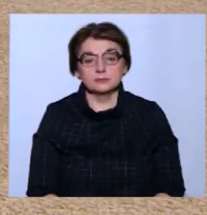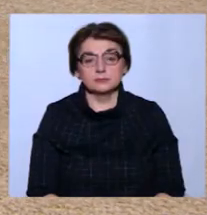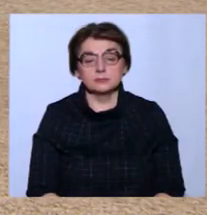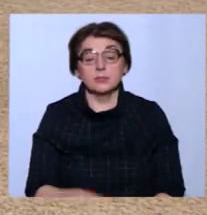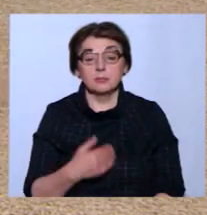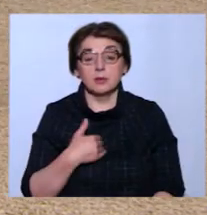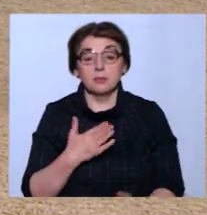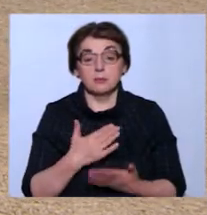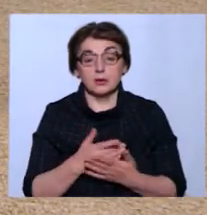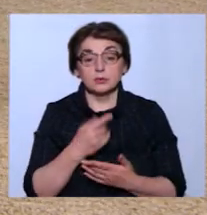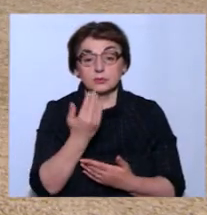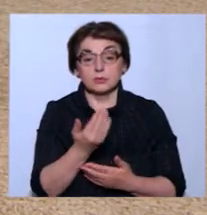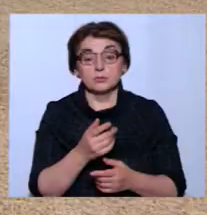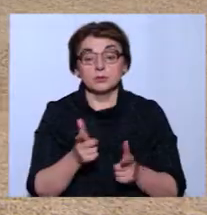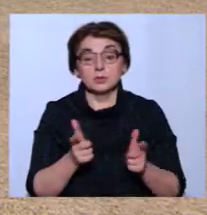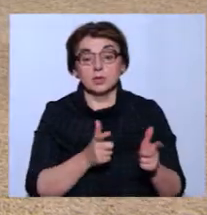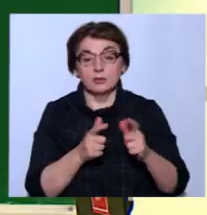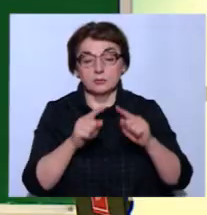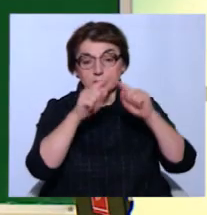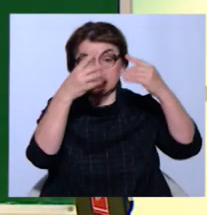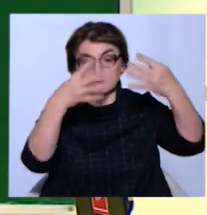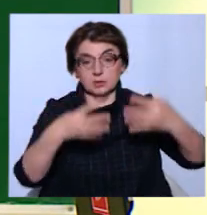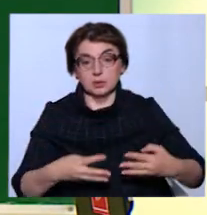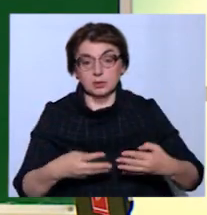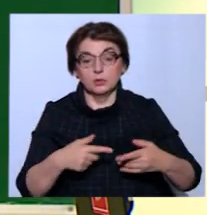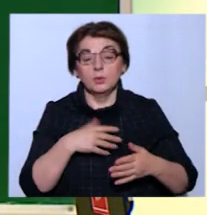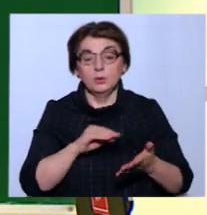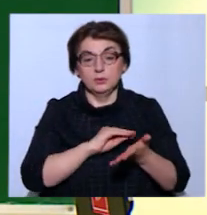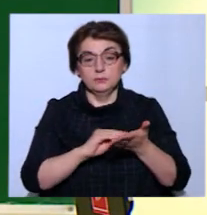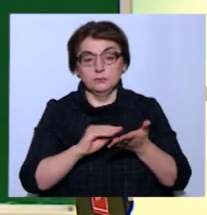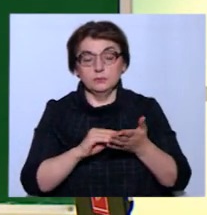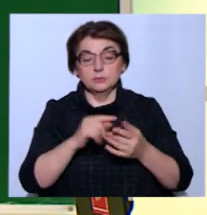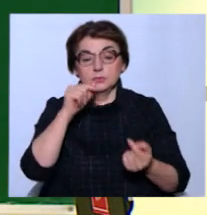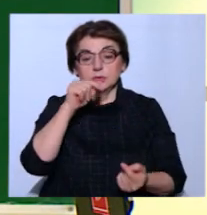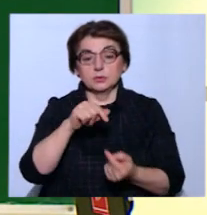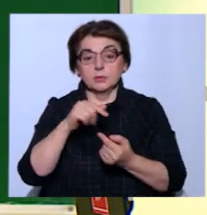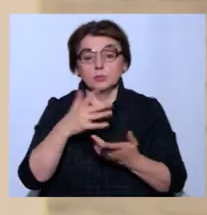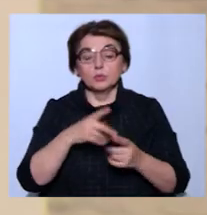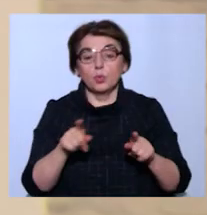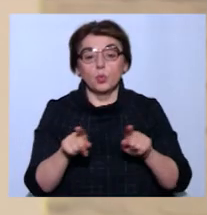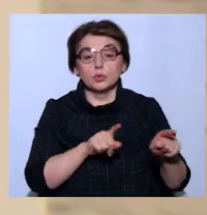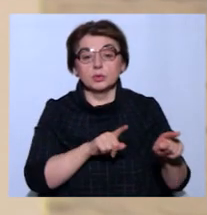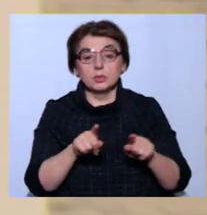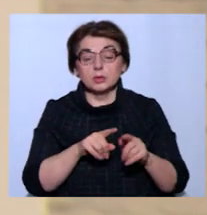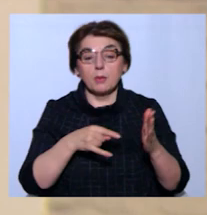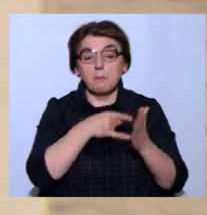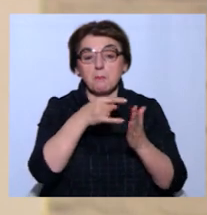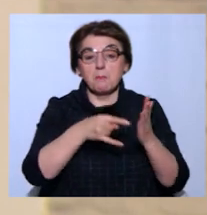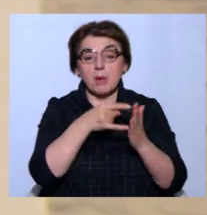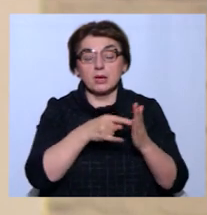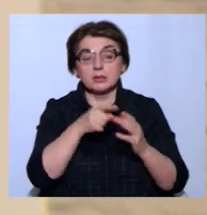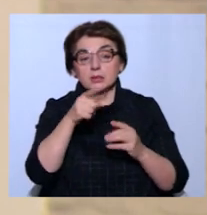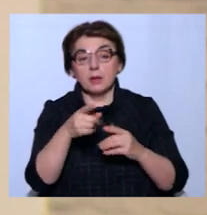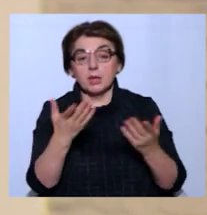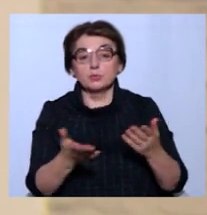მე მაქვს ასევე თქვენთვის მომზადებული ცხრილი, რომელიც ჩვენ შევავსოთ იმის მიხედვით, თუ როგორ ურთიერთქმედებს მაგნიტი ამა თუ